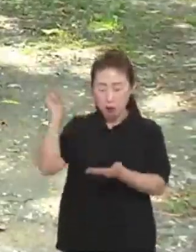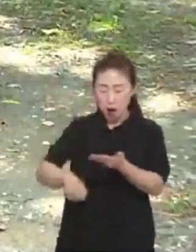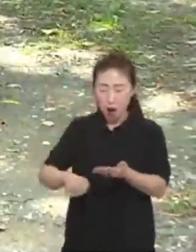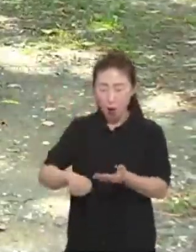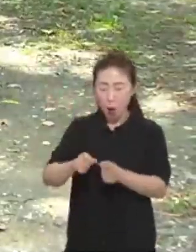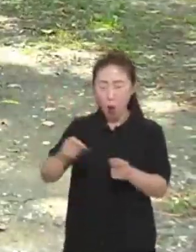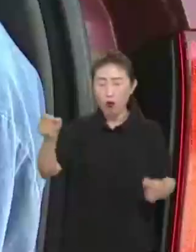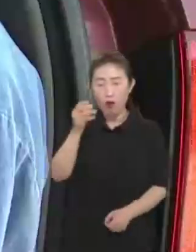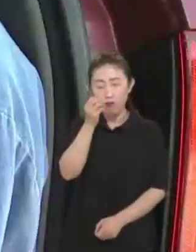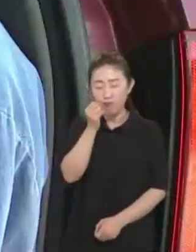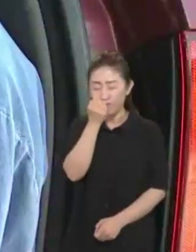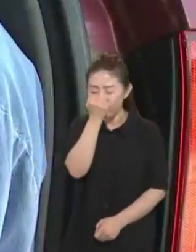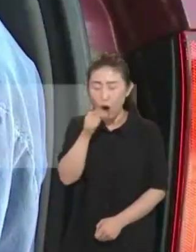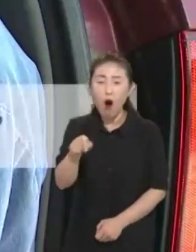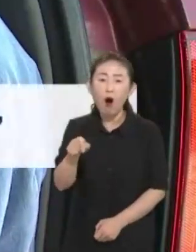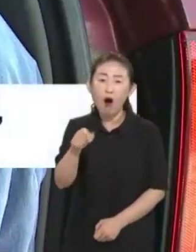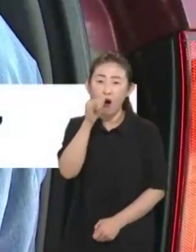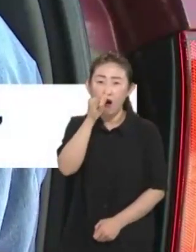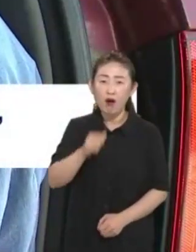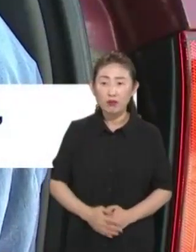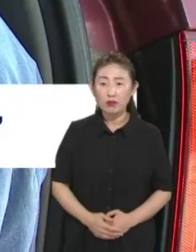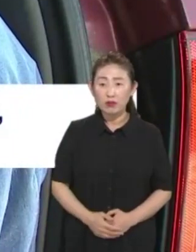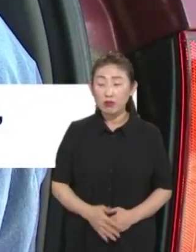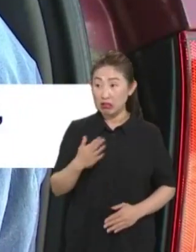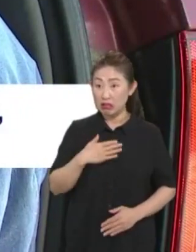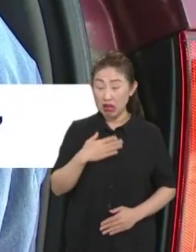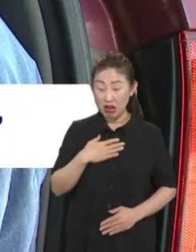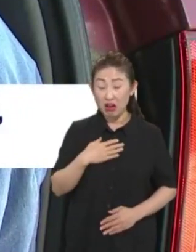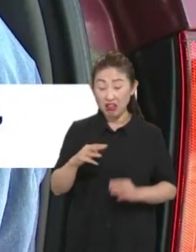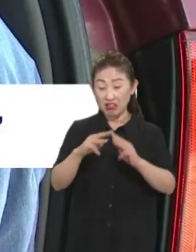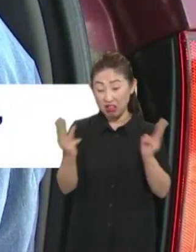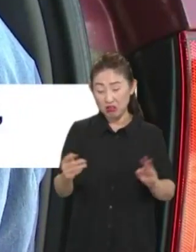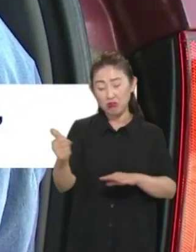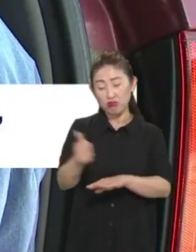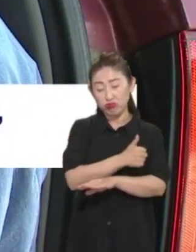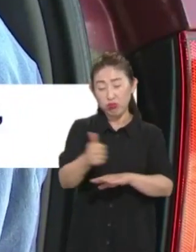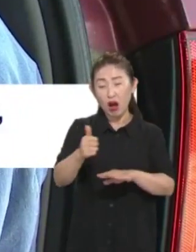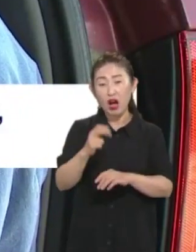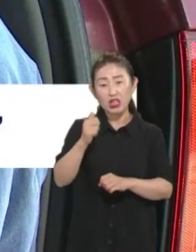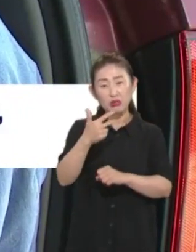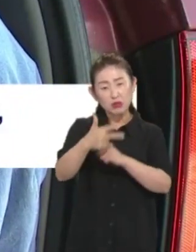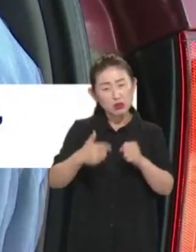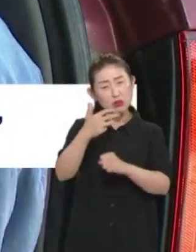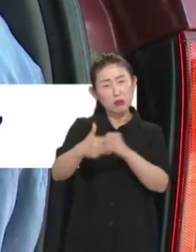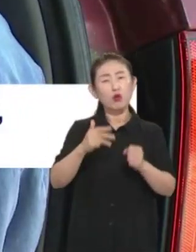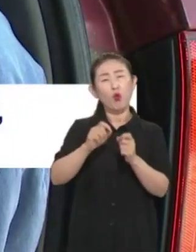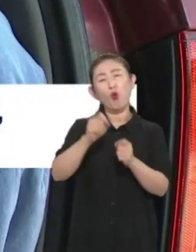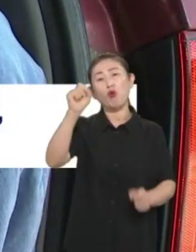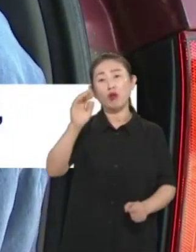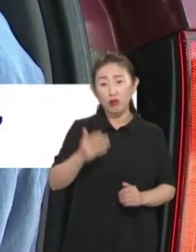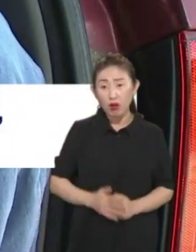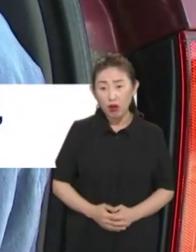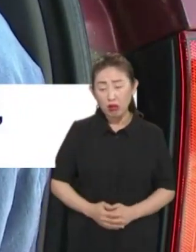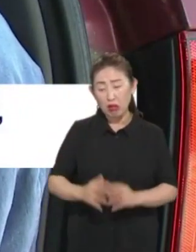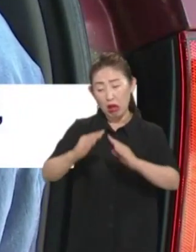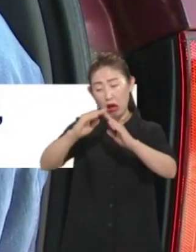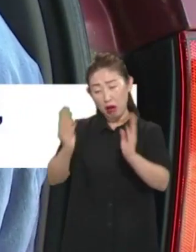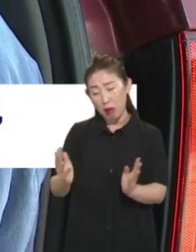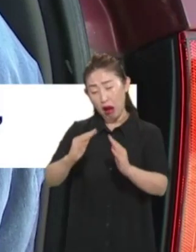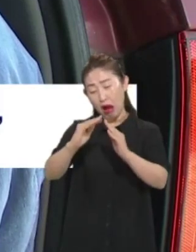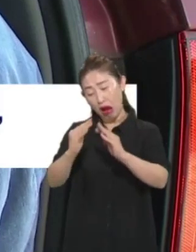겁니다. 여긴 제가 한 27, 8년째 여기 와서 이렇게 하고 있는데 다 쓰러진 것들도